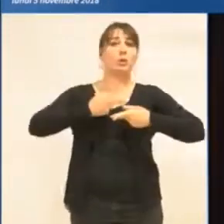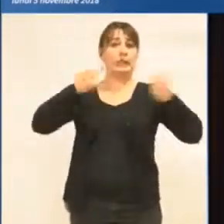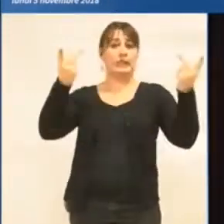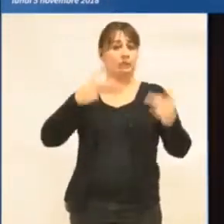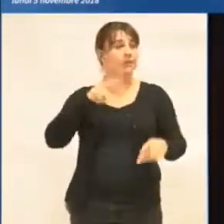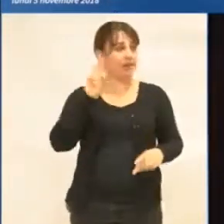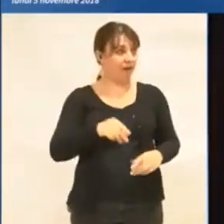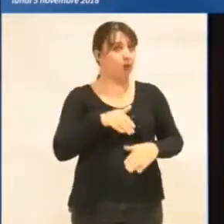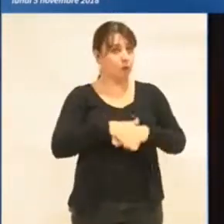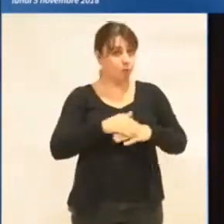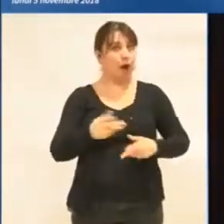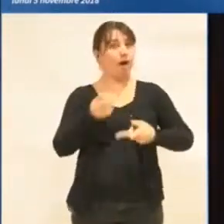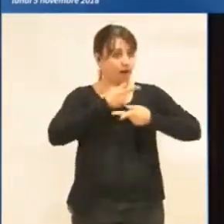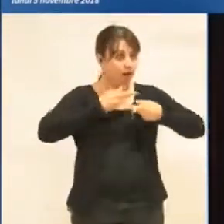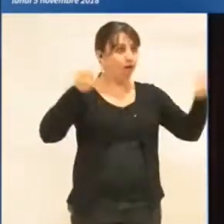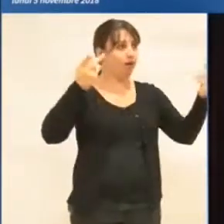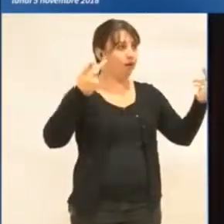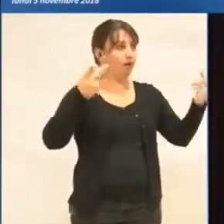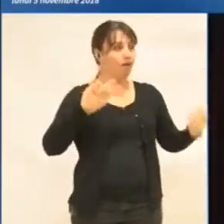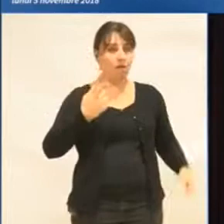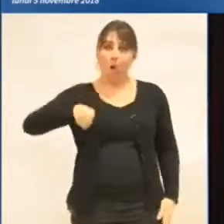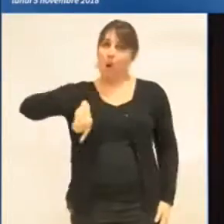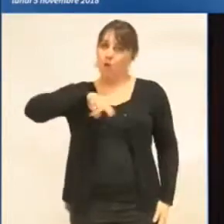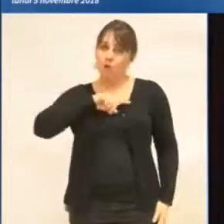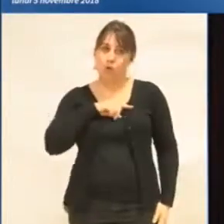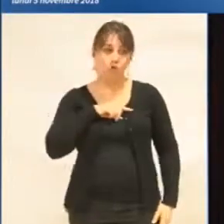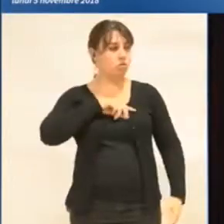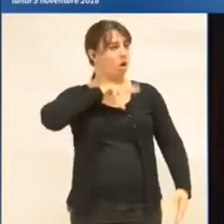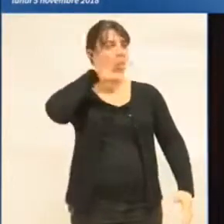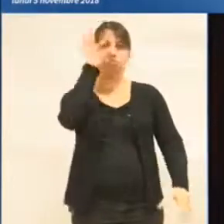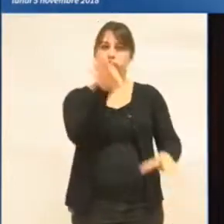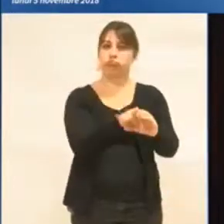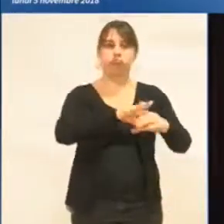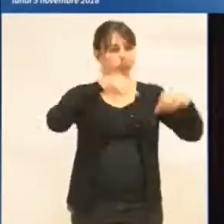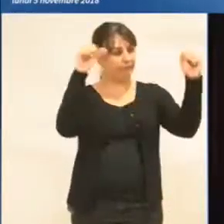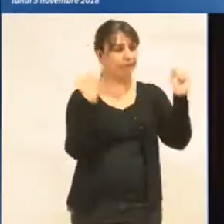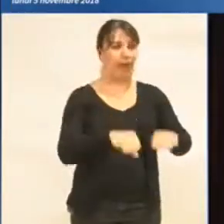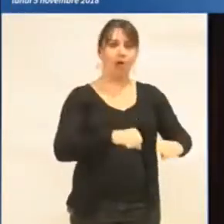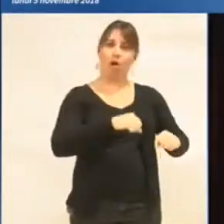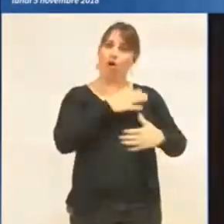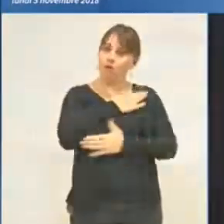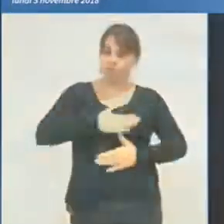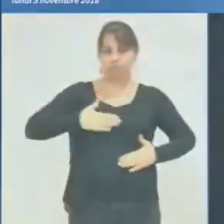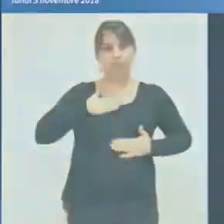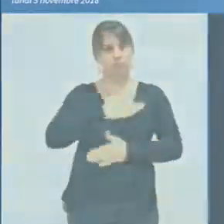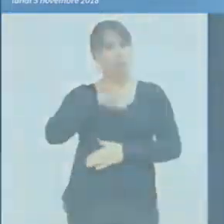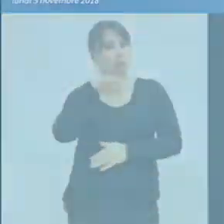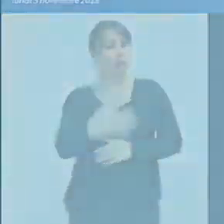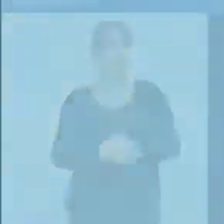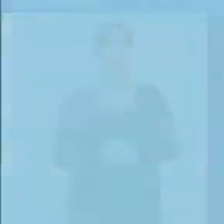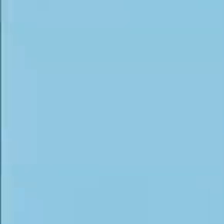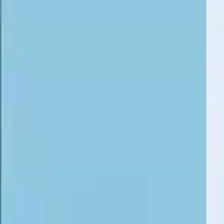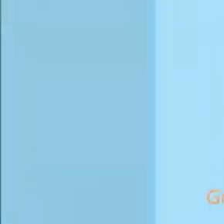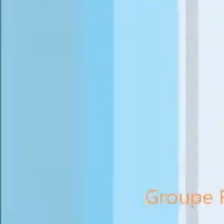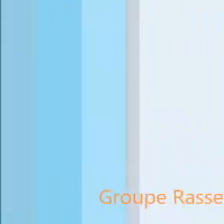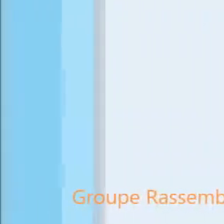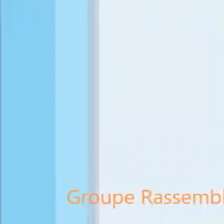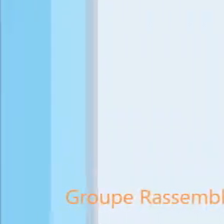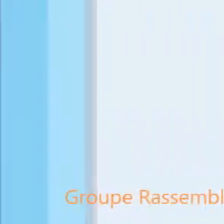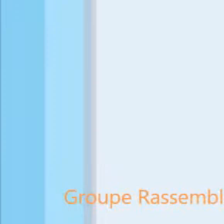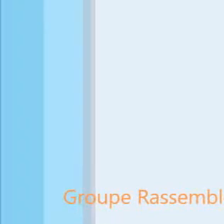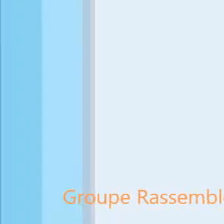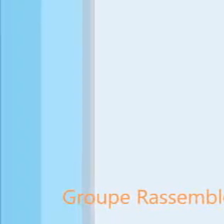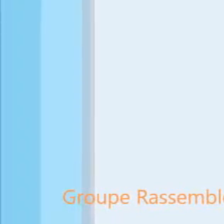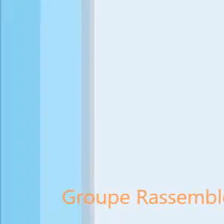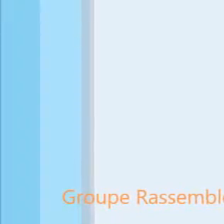des femmes et la réappropriation des femmes de l'espace public. Insister sur le pouvoir d'agir des femmes dans les quartiers, là aussi ça nous